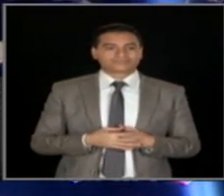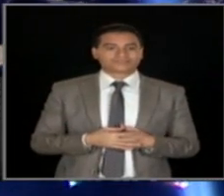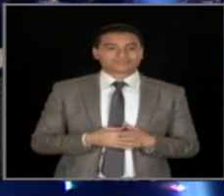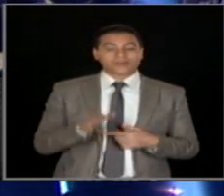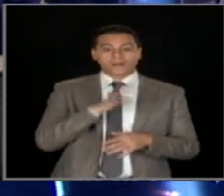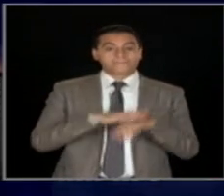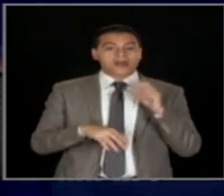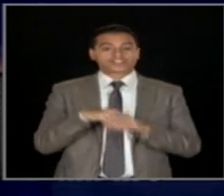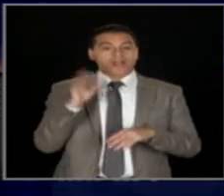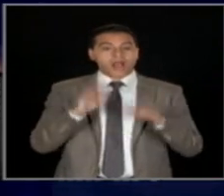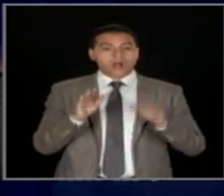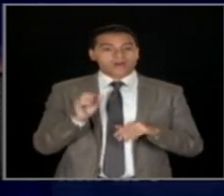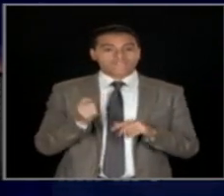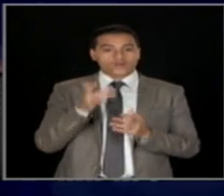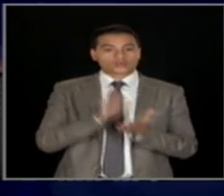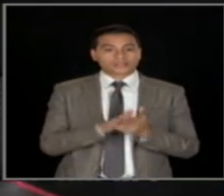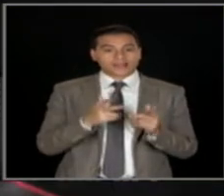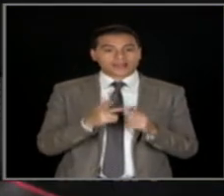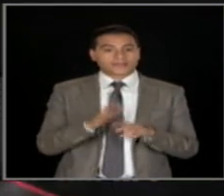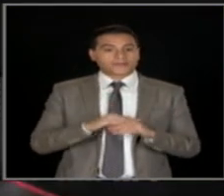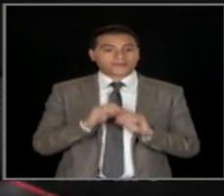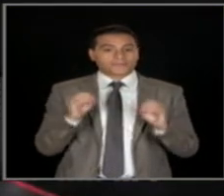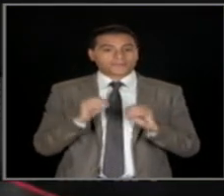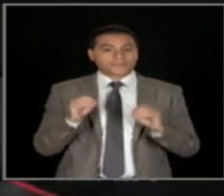حدش هيحاول في الفرصة التالتة، ما أعتقدش.